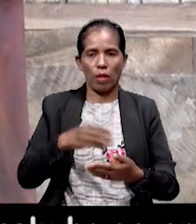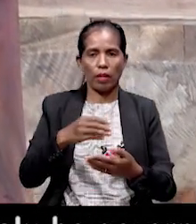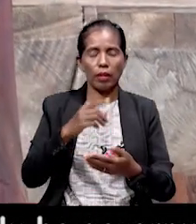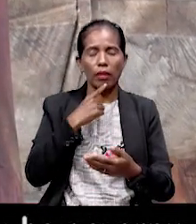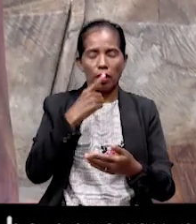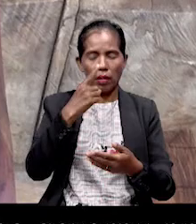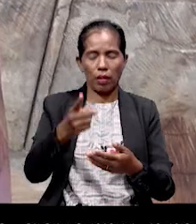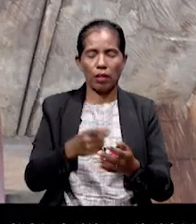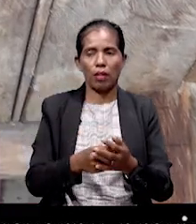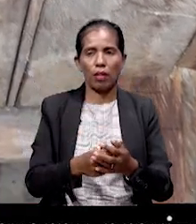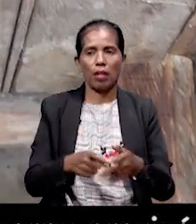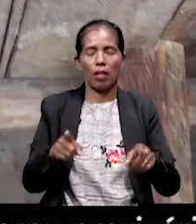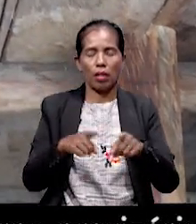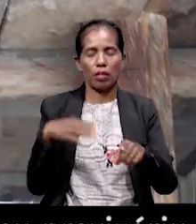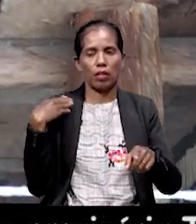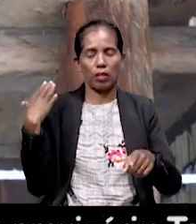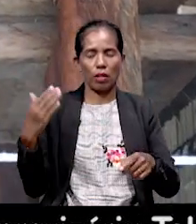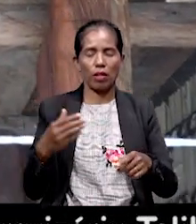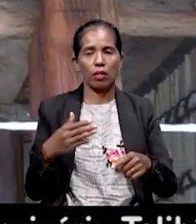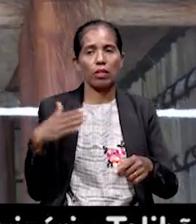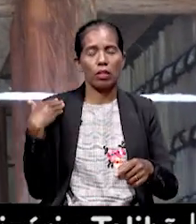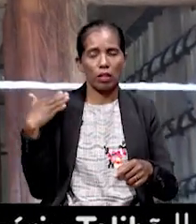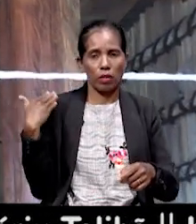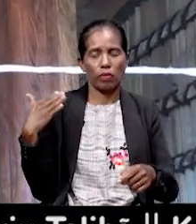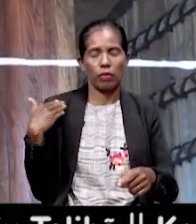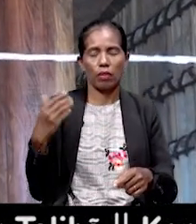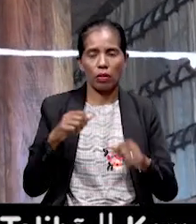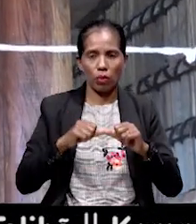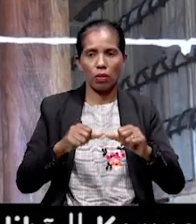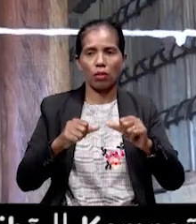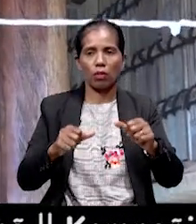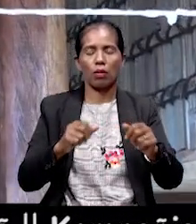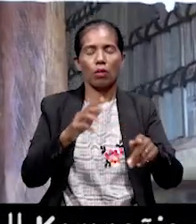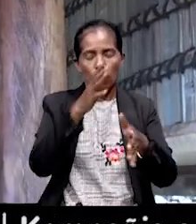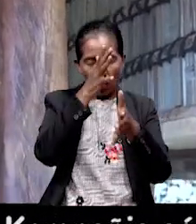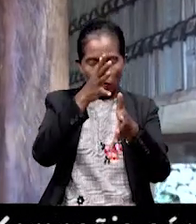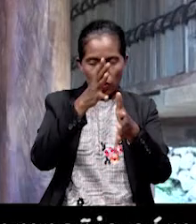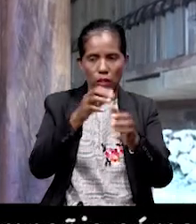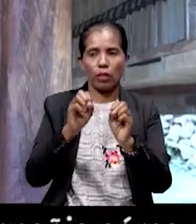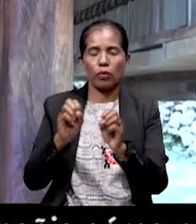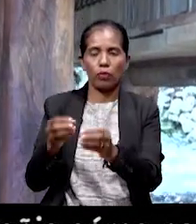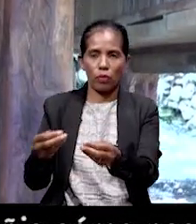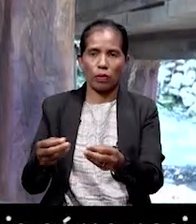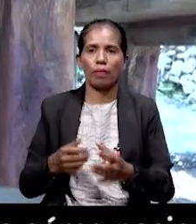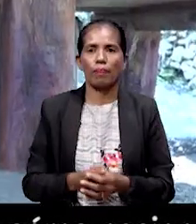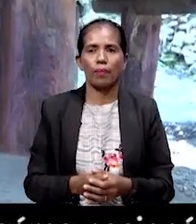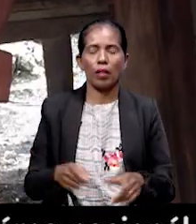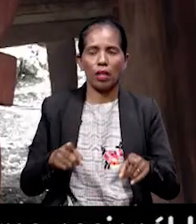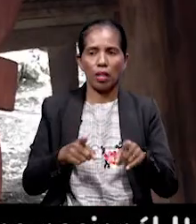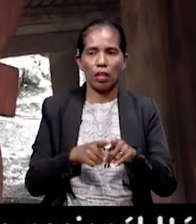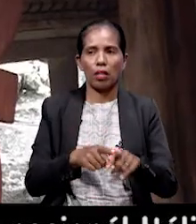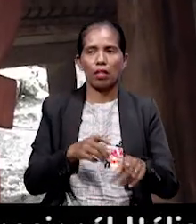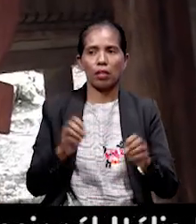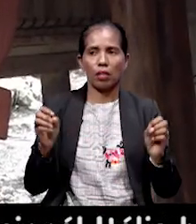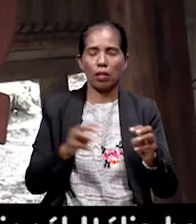mos hateten nu dar zara samfong ni se kontinu obra sirene be ala sira husi kelam mai be nu dar zara samfong